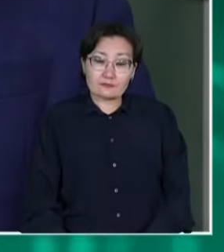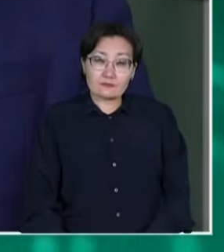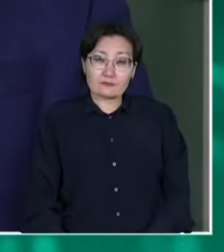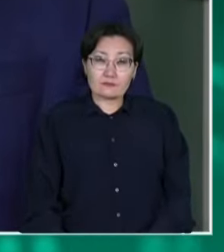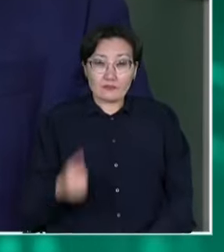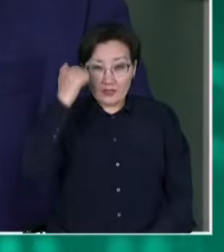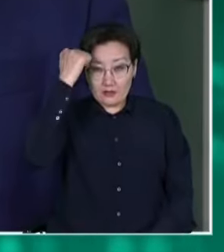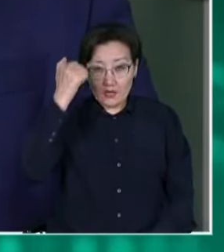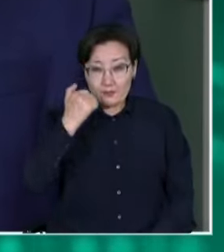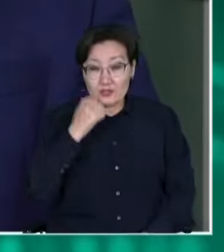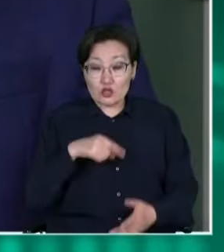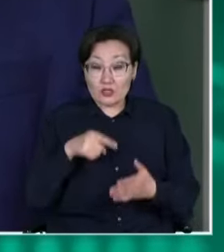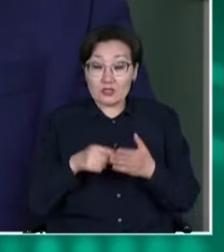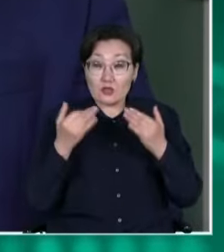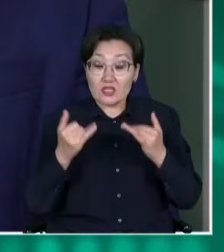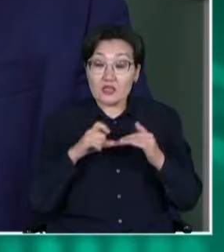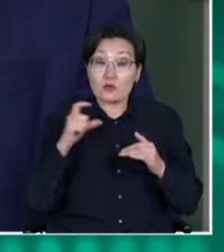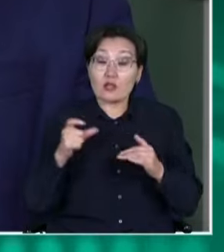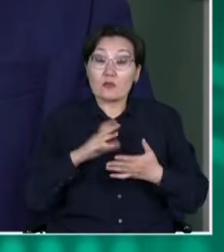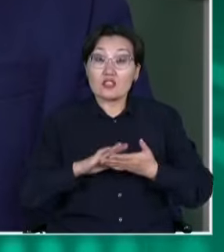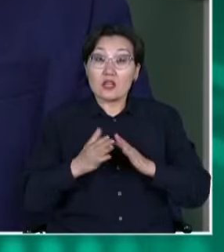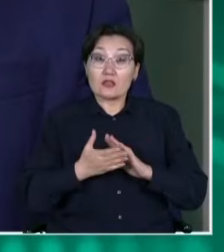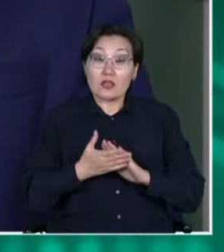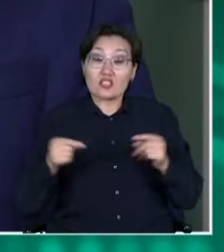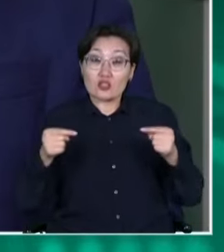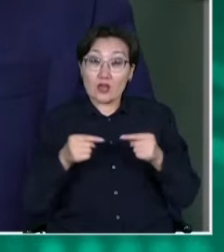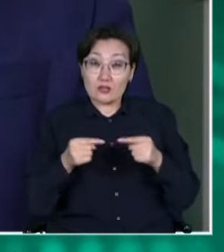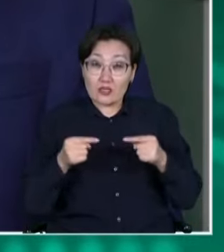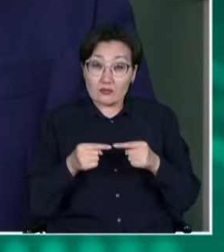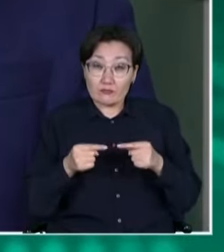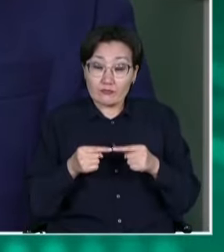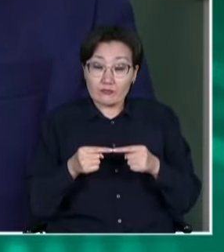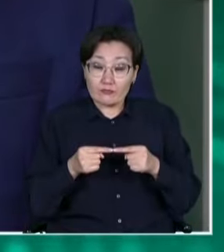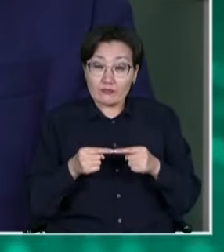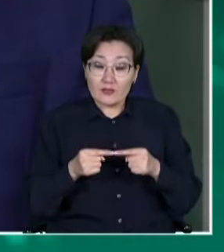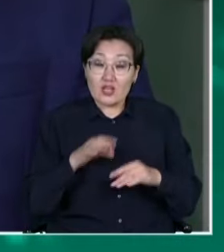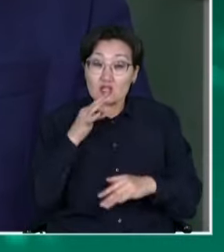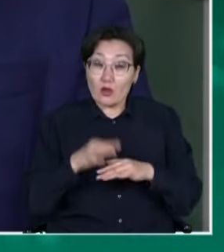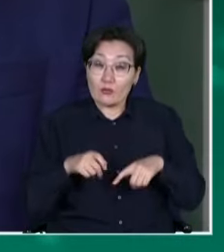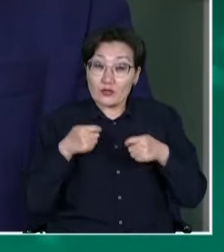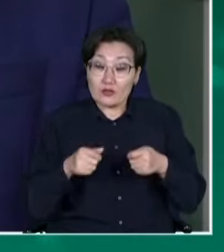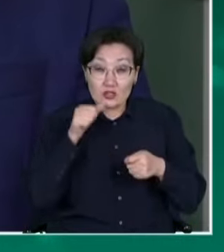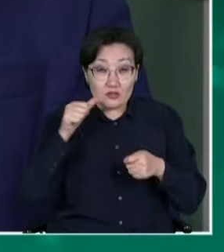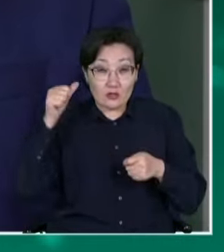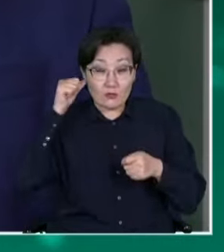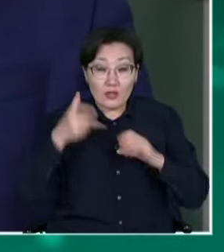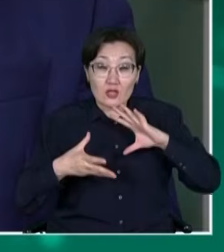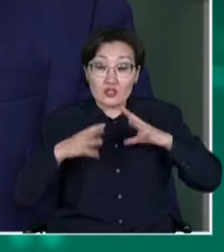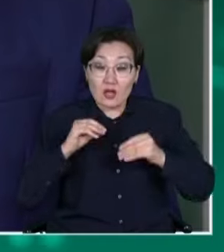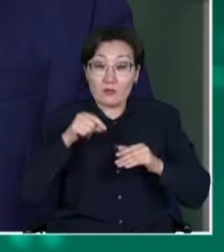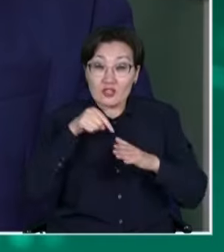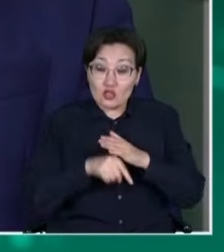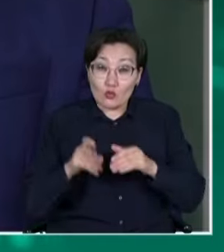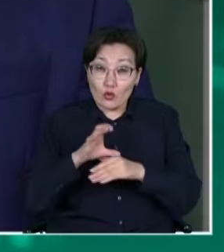Рахмет сұрағыңызға. Қазіргі экономикалық жағдайларға нақты шолу жасап өтсек, өткен жылы жалпы ішкі өнім өсімі 5%-дық өсім